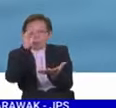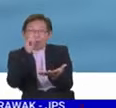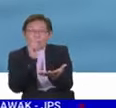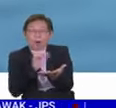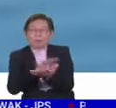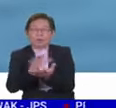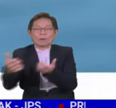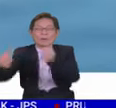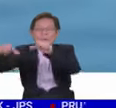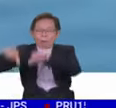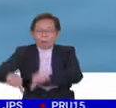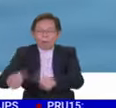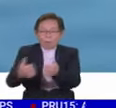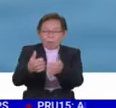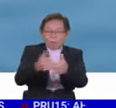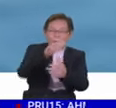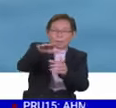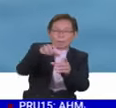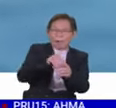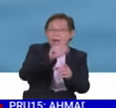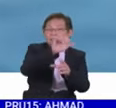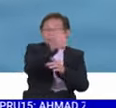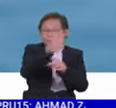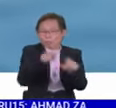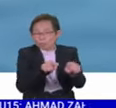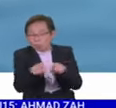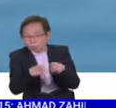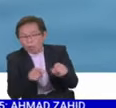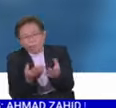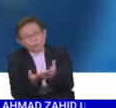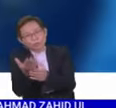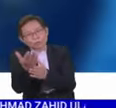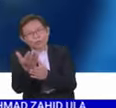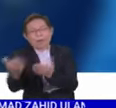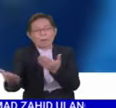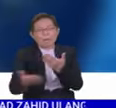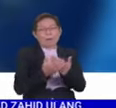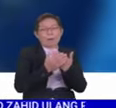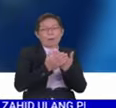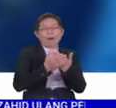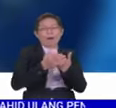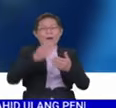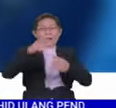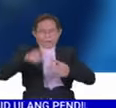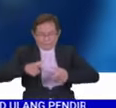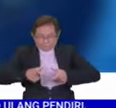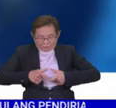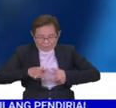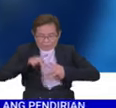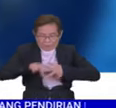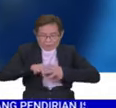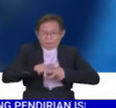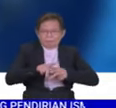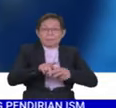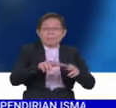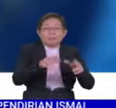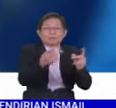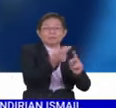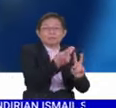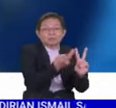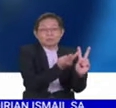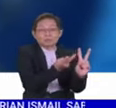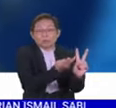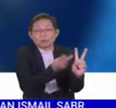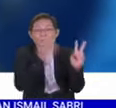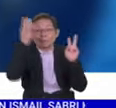kepada pelayaran rumah dalam kejohanan yang melibatkan 10 perlumbaan sekaligus membawa pulang pingat perak. Pasangan negara itu turut mempamerkan